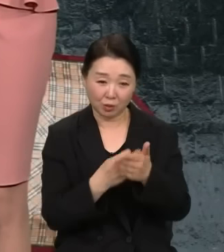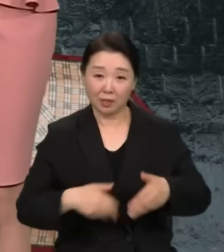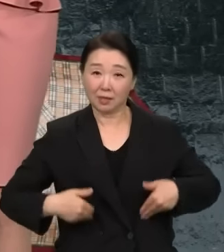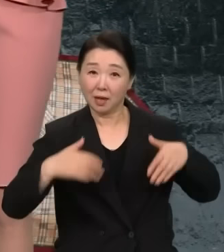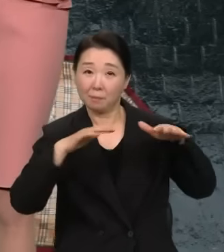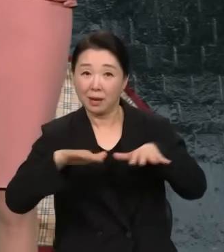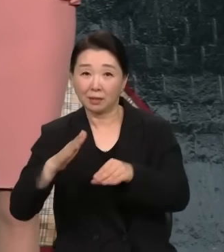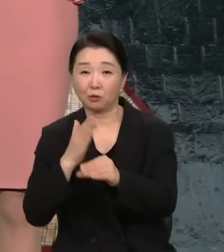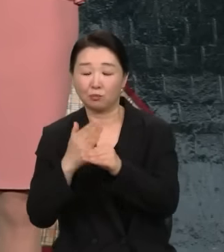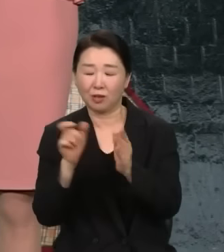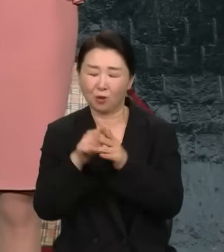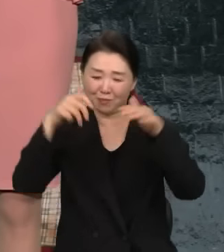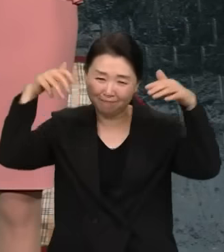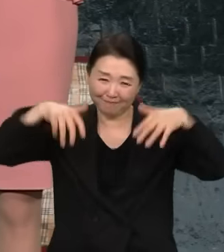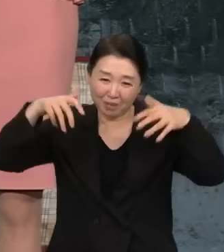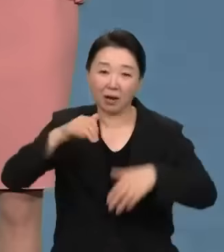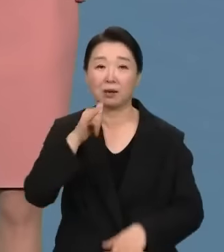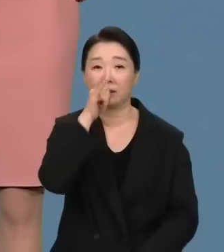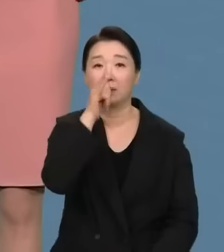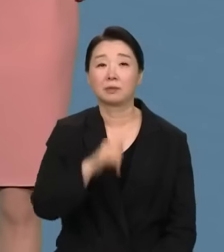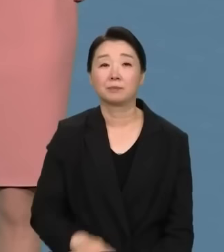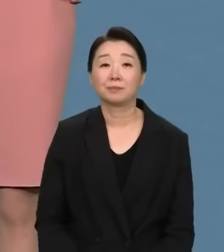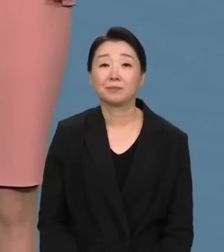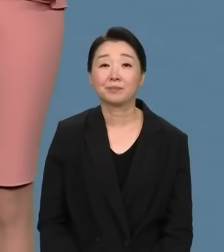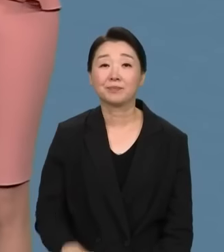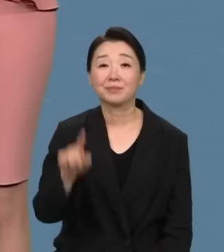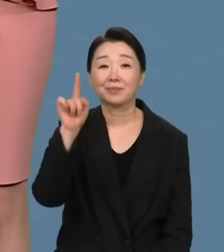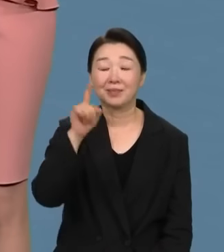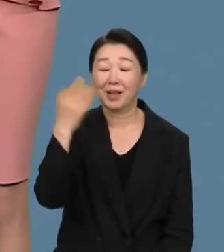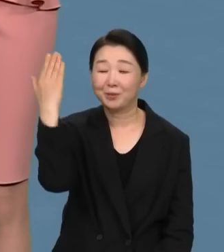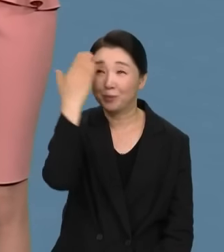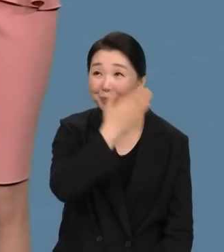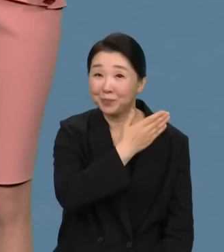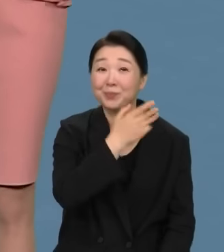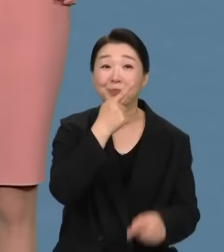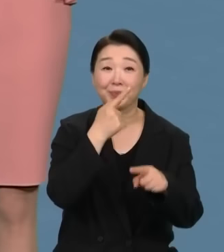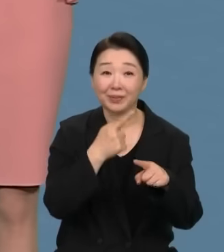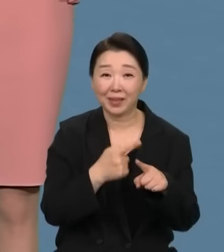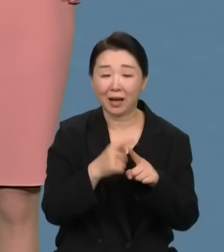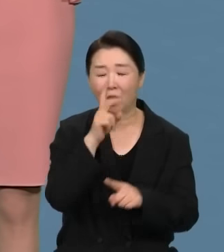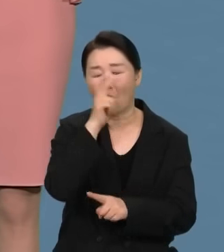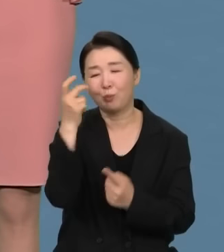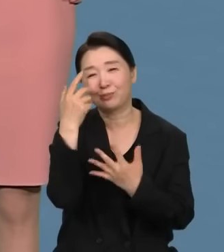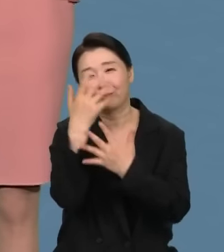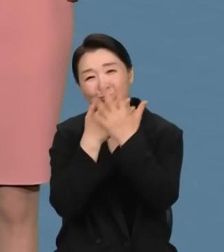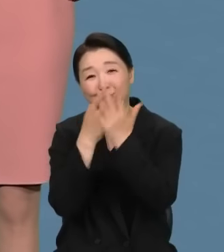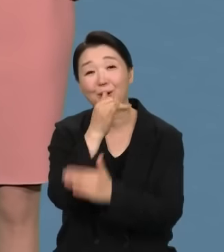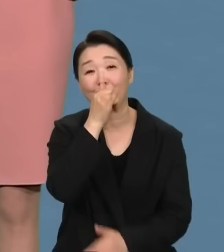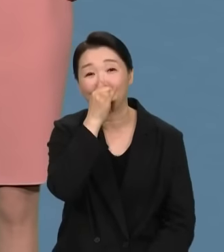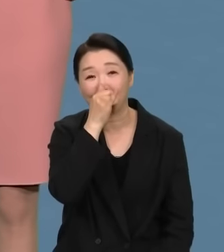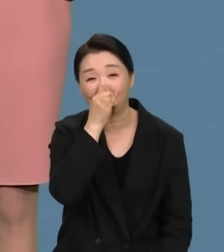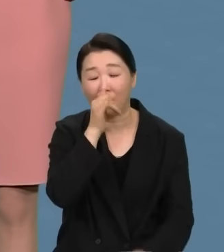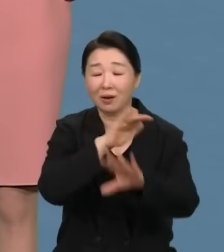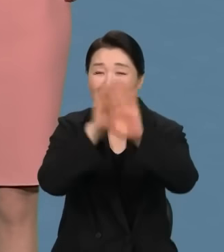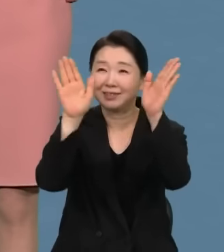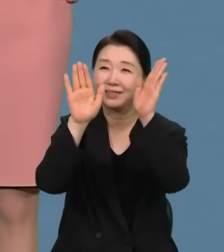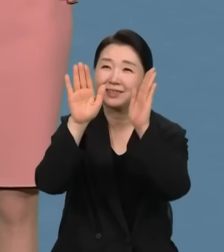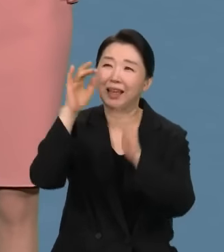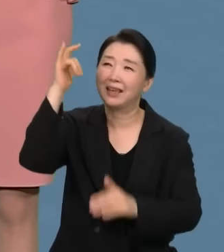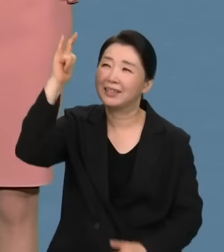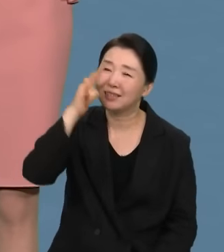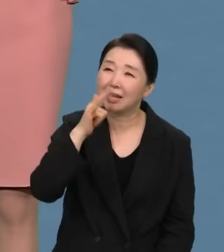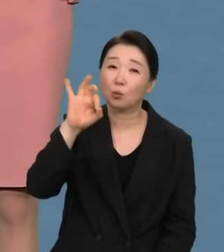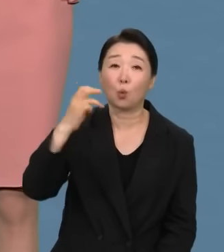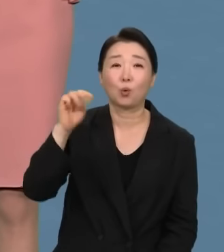중심으로 강하게 쏟아지겠습니다. 내일도 대체로 맑다가 오후부터는 차츰 흐려지겠고요. 한낮에는 자외선과